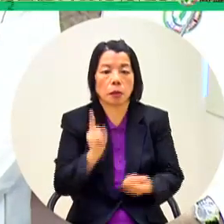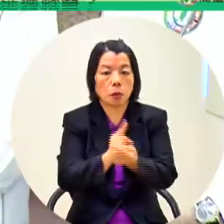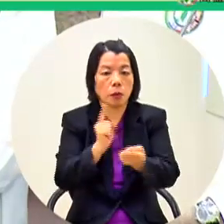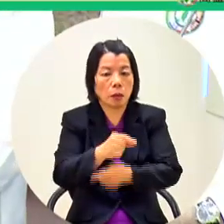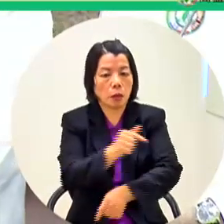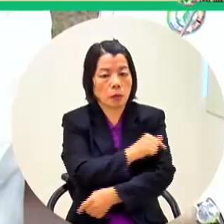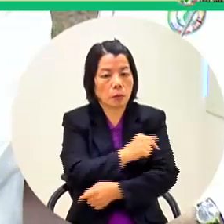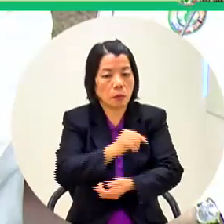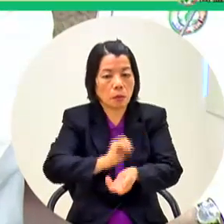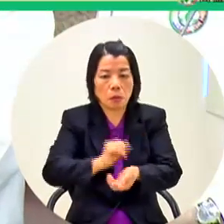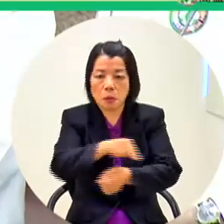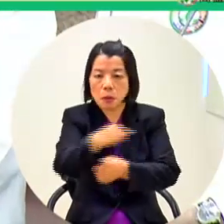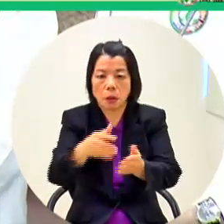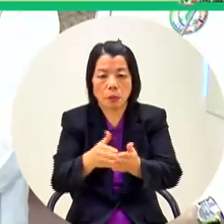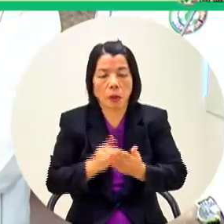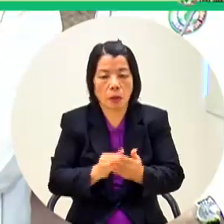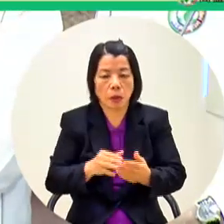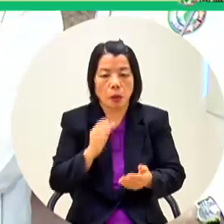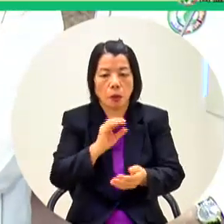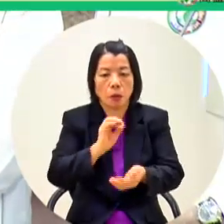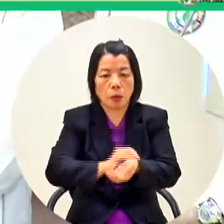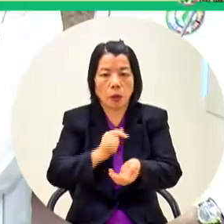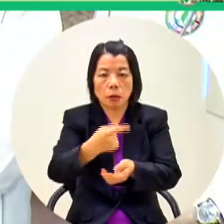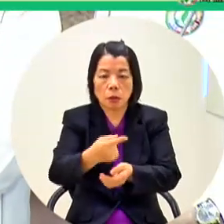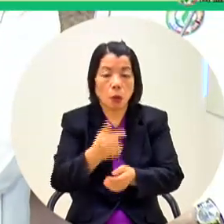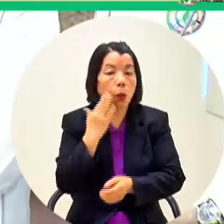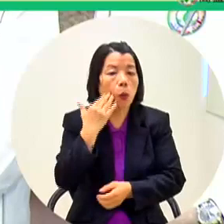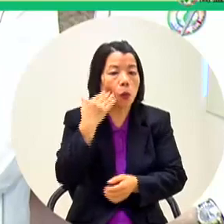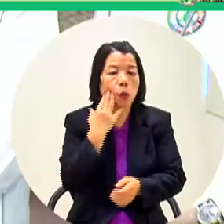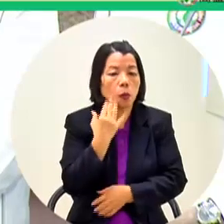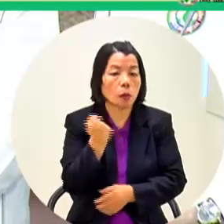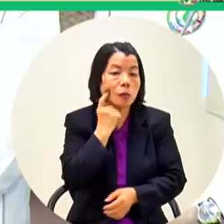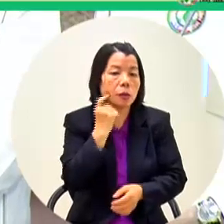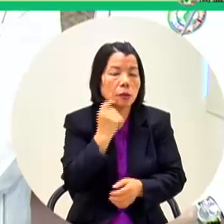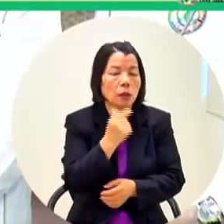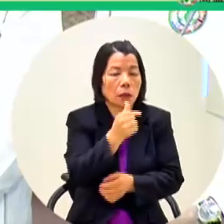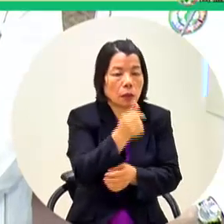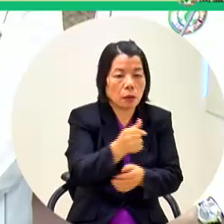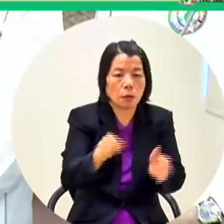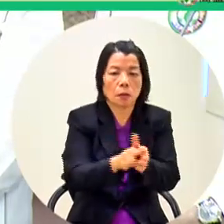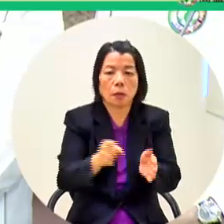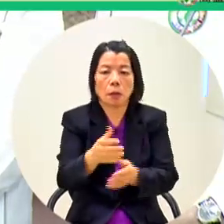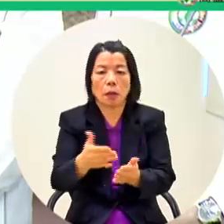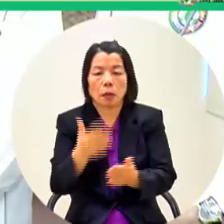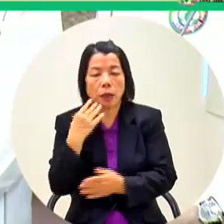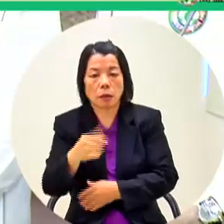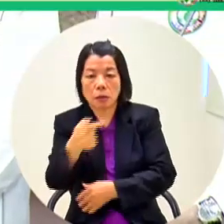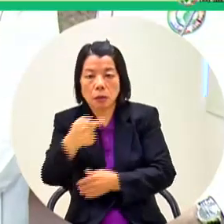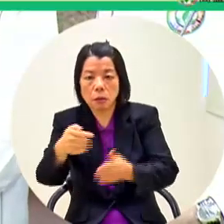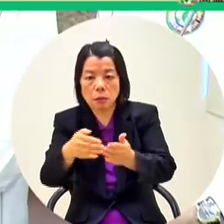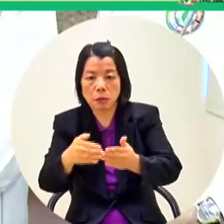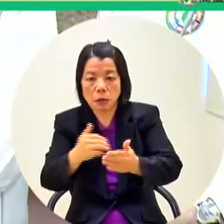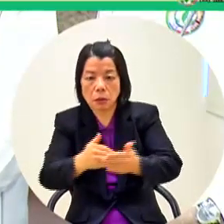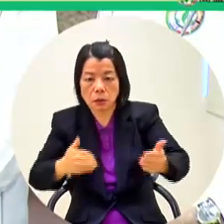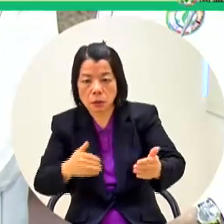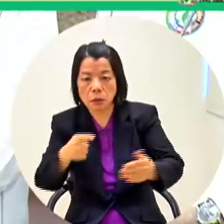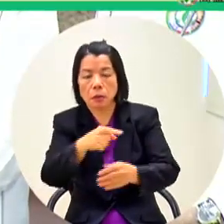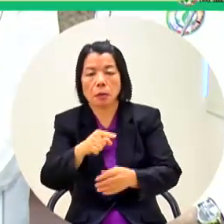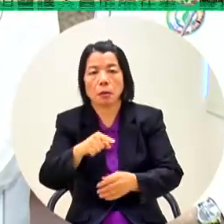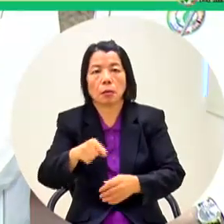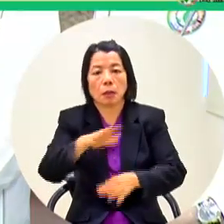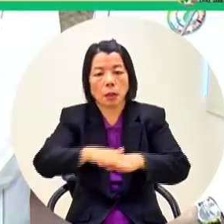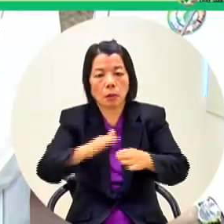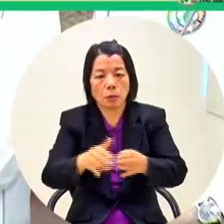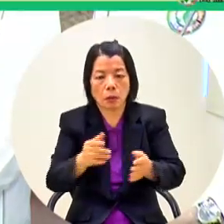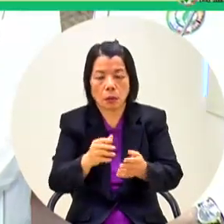么？如果是伪阳性，他要不要隔离？如果是伪阴性，你会不会造成他掉以轻心，延误